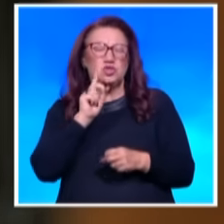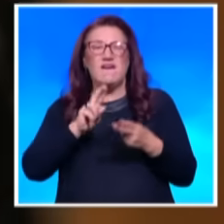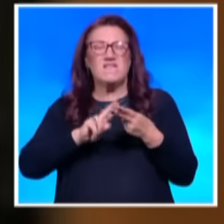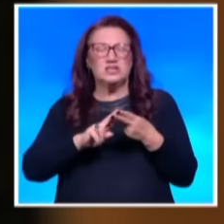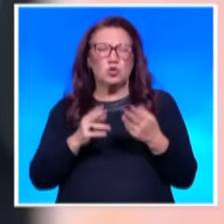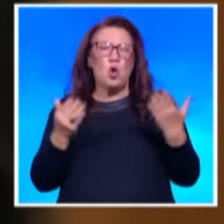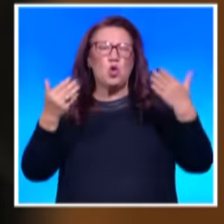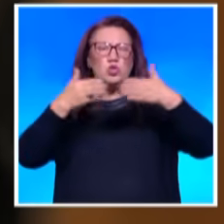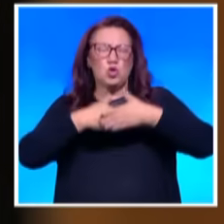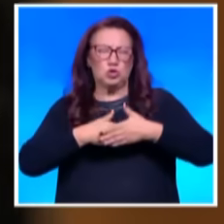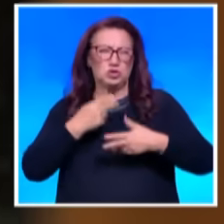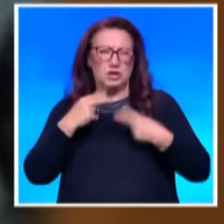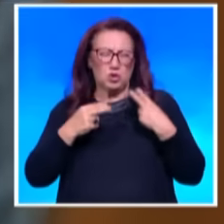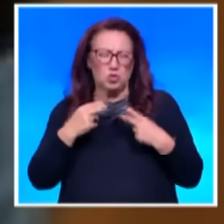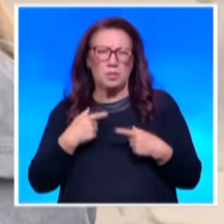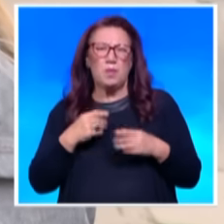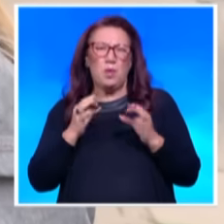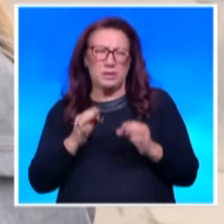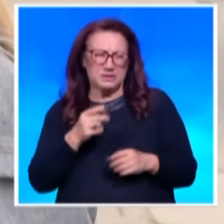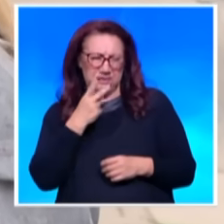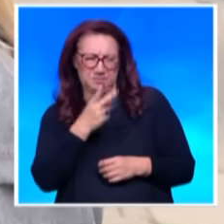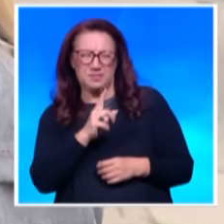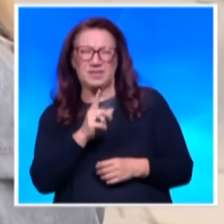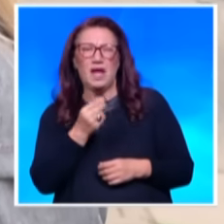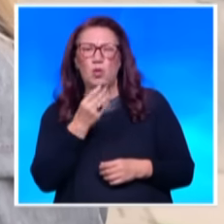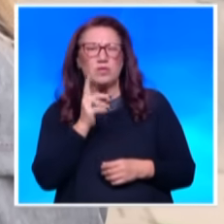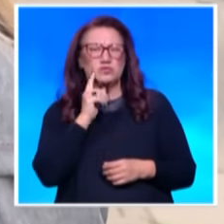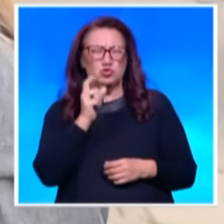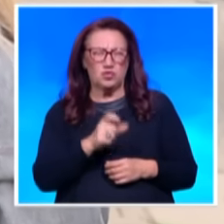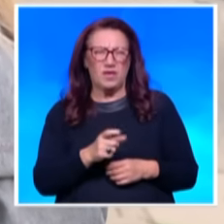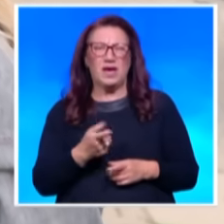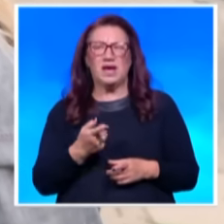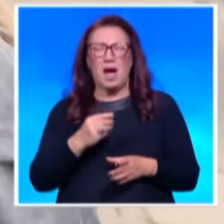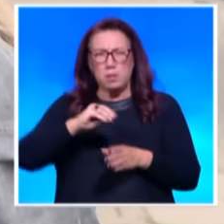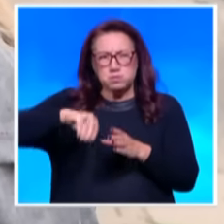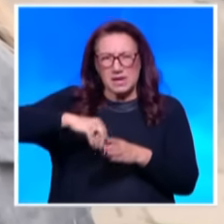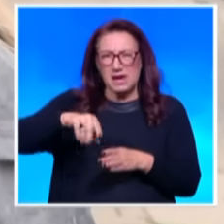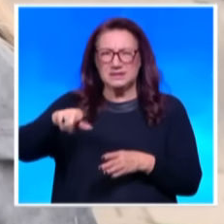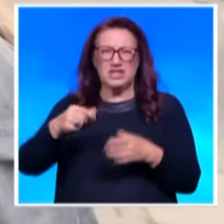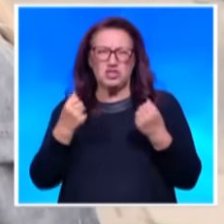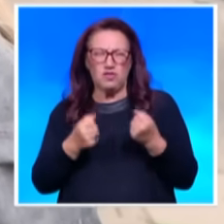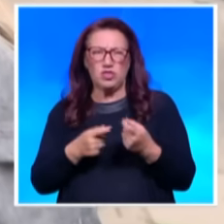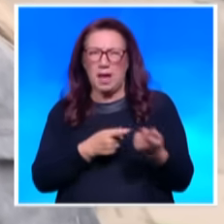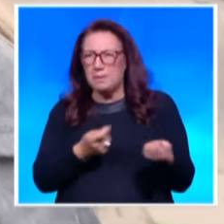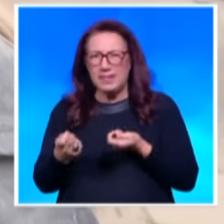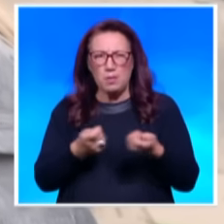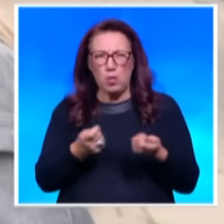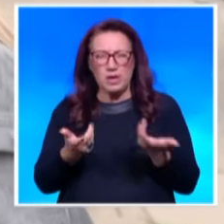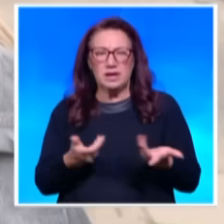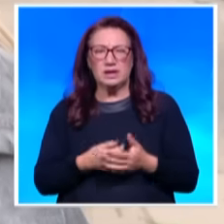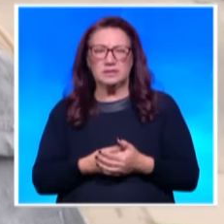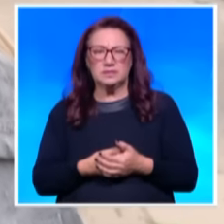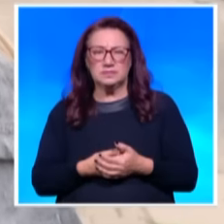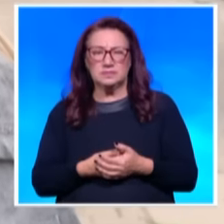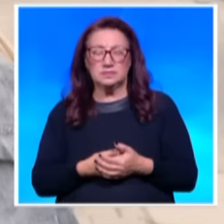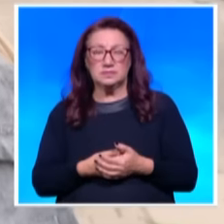По принцип не е хубав човек, аз не го харесвах. Много пъти го е манипулирал, бъркал му се в живота и така нататък. Случва ли